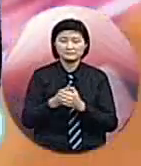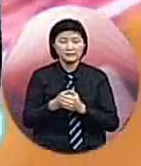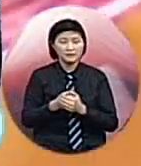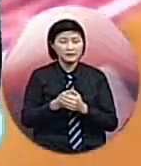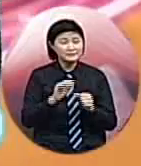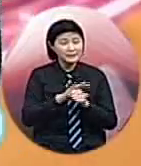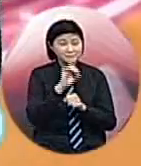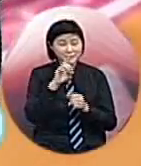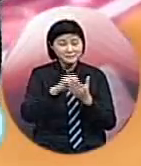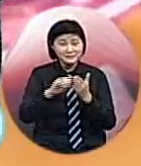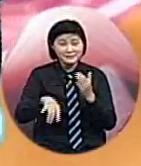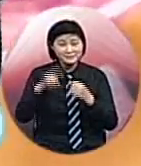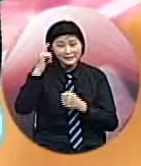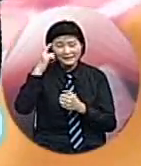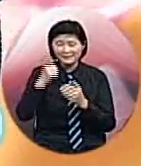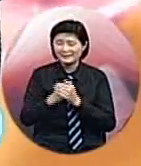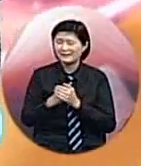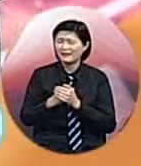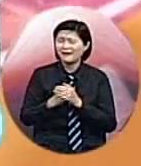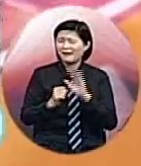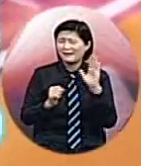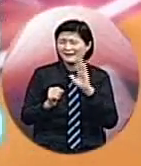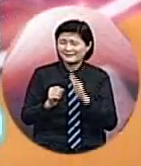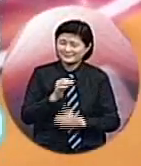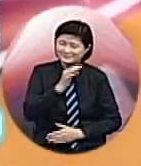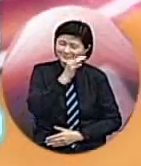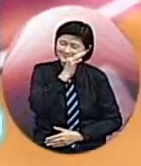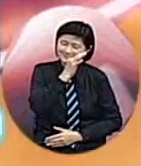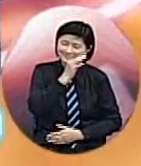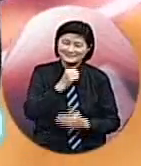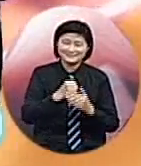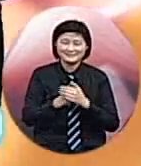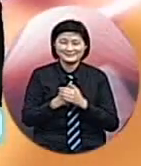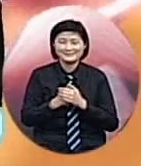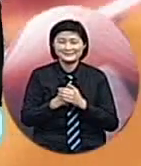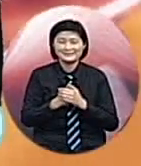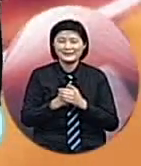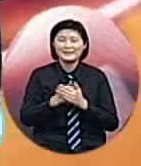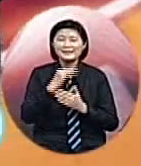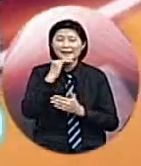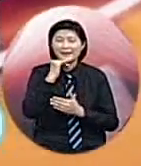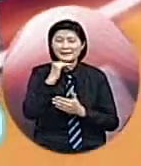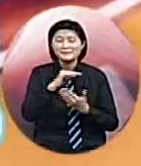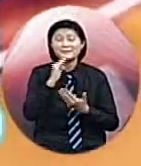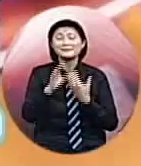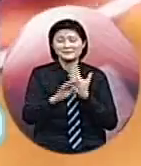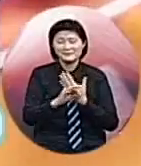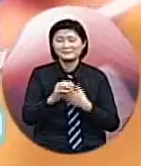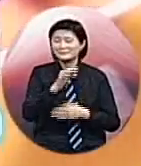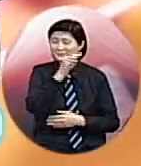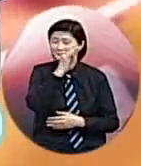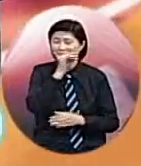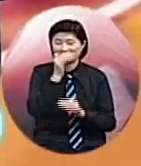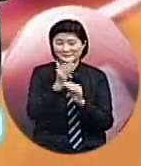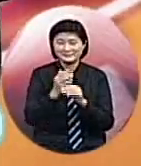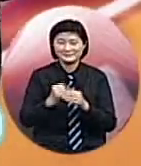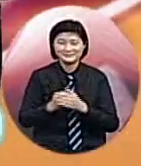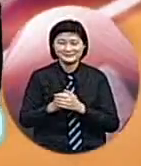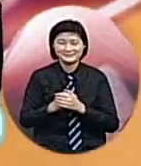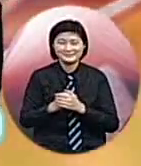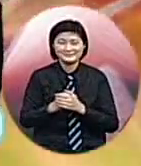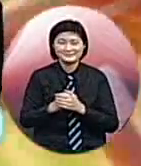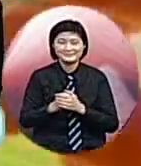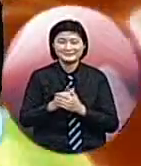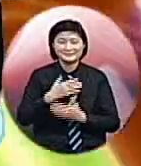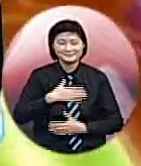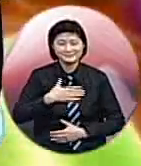얘기는 또 하는 거지. 아, 그거는 좀 부끄러우세요? 예, 우리 나이 되면 다 부끄러워요, 그게. 아, 이거 그러시구만요. 네, 네,